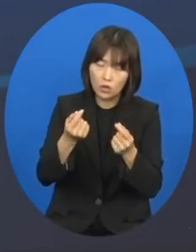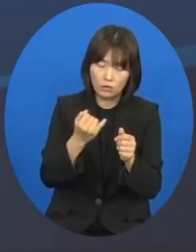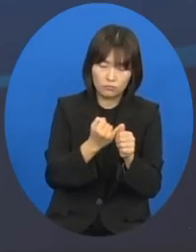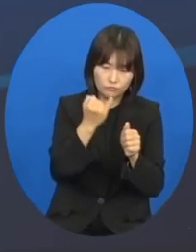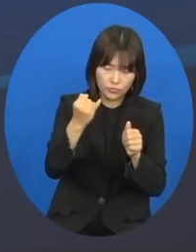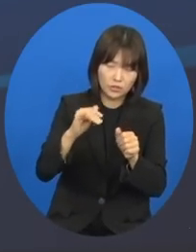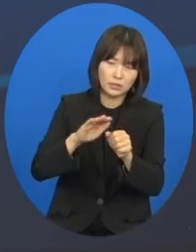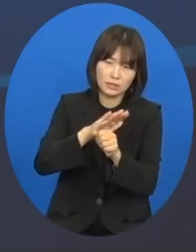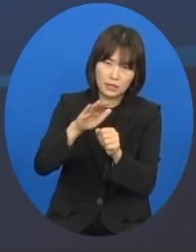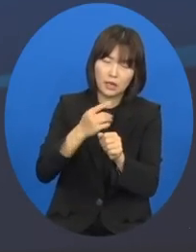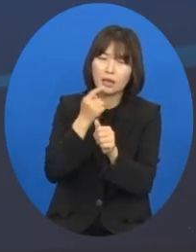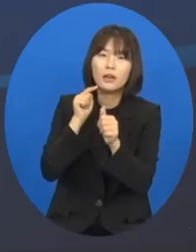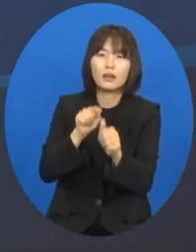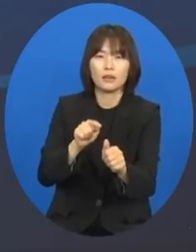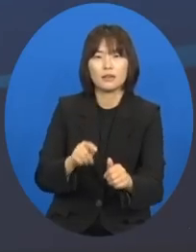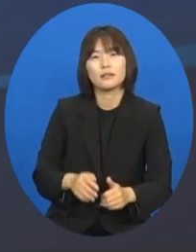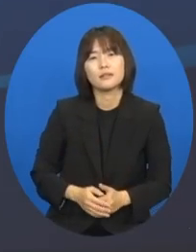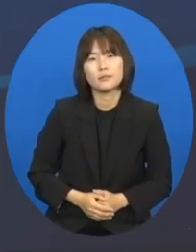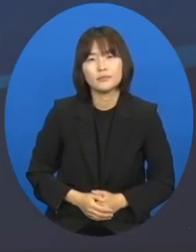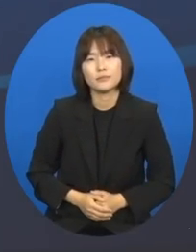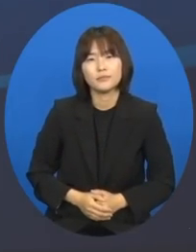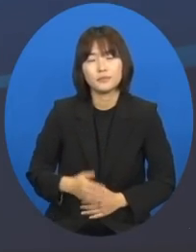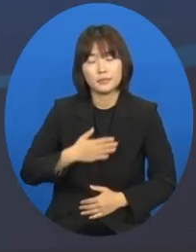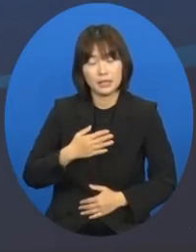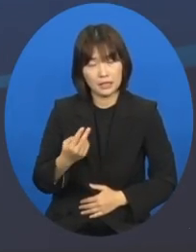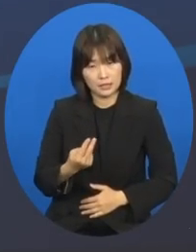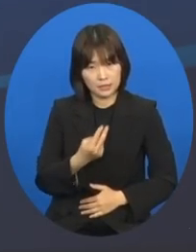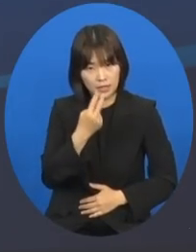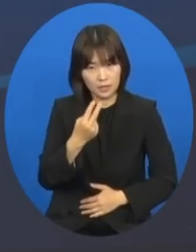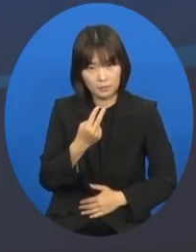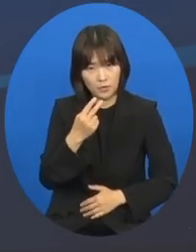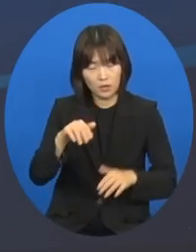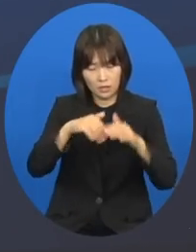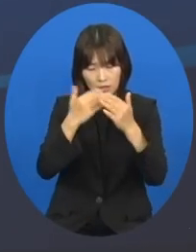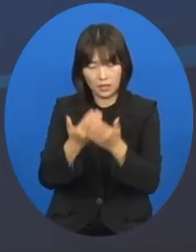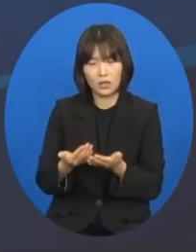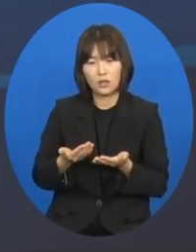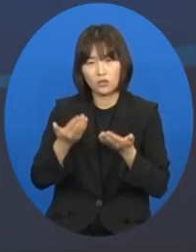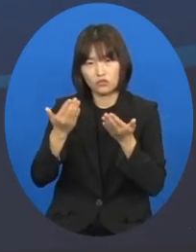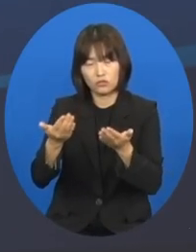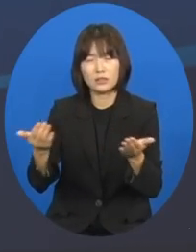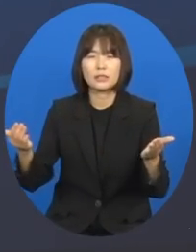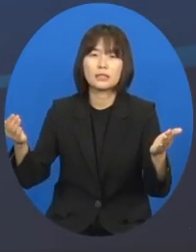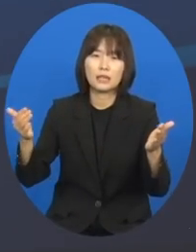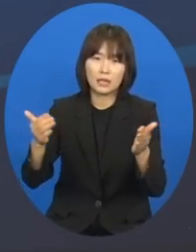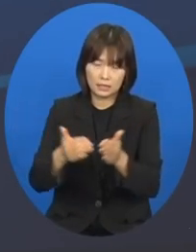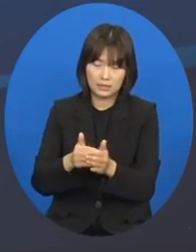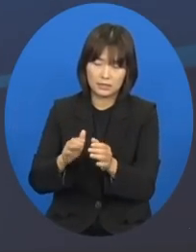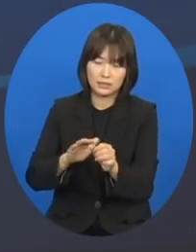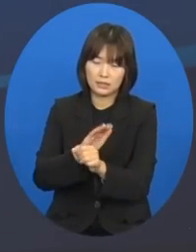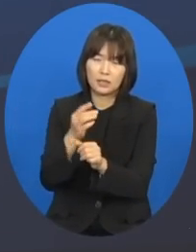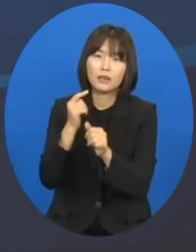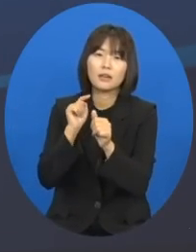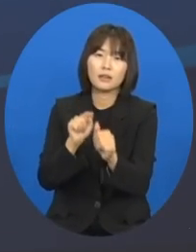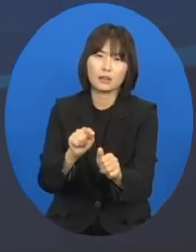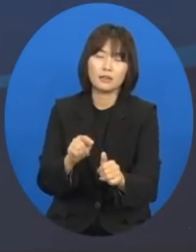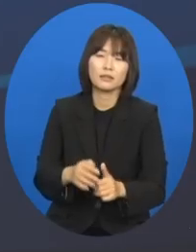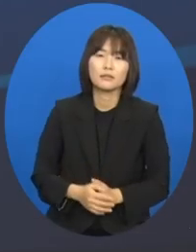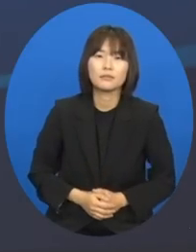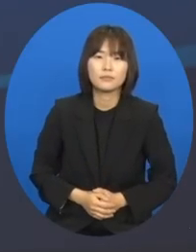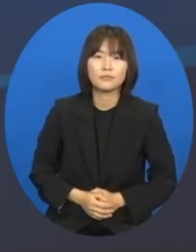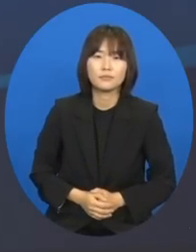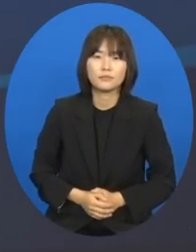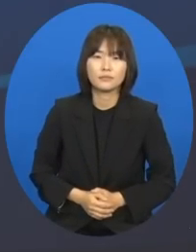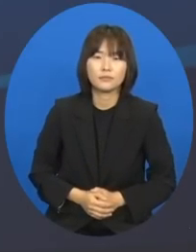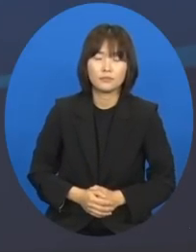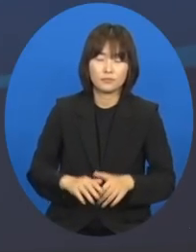사랑하라 내 생명을 다내어 주기까지 사랑하라 전적인